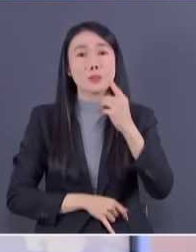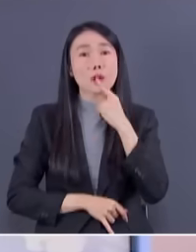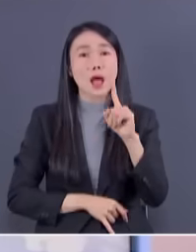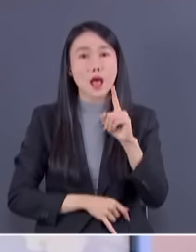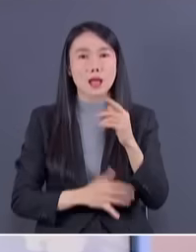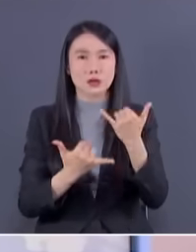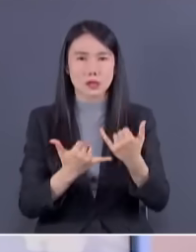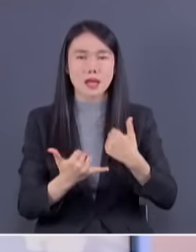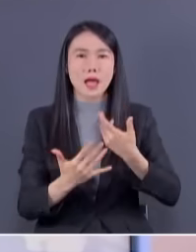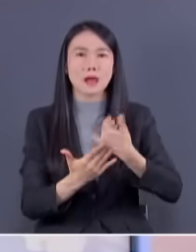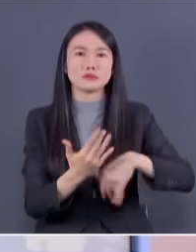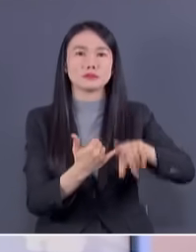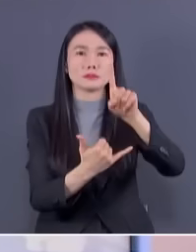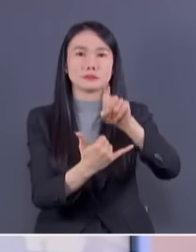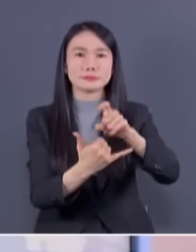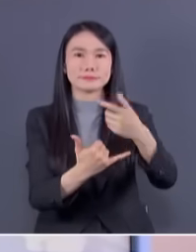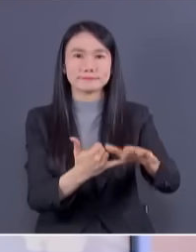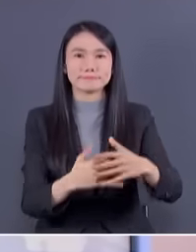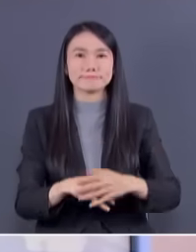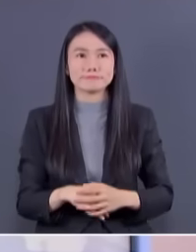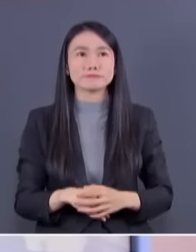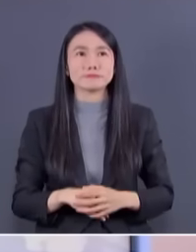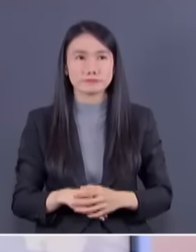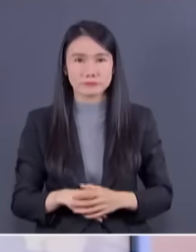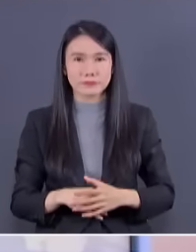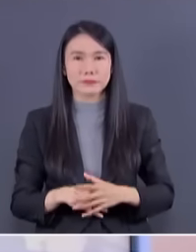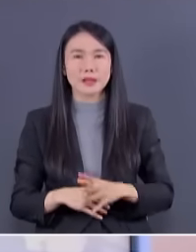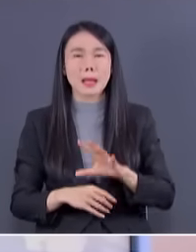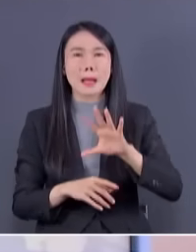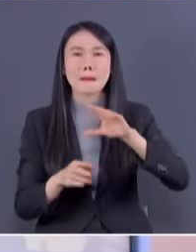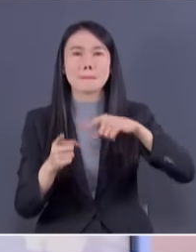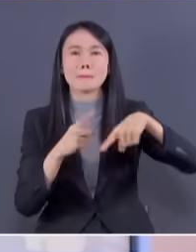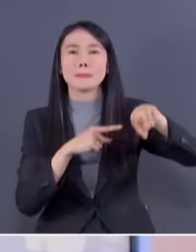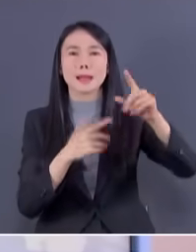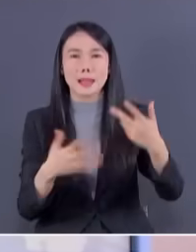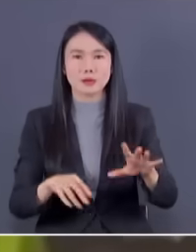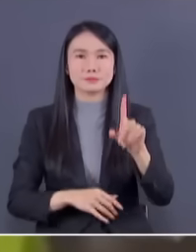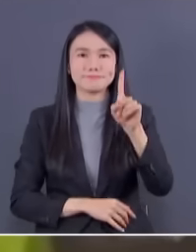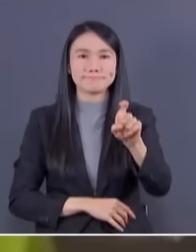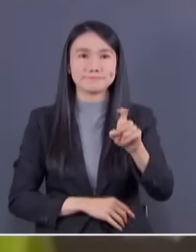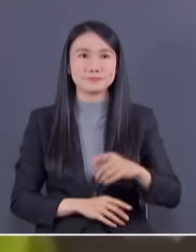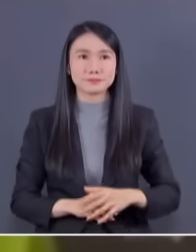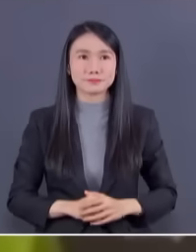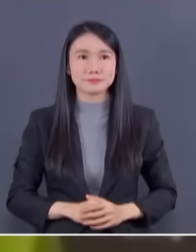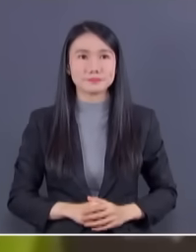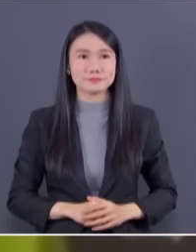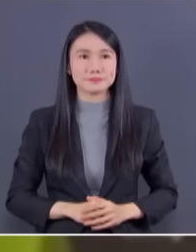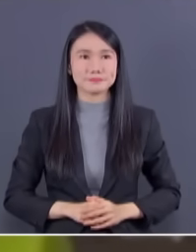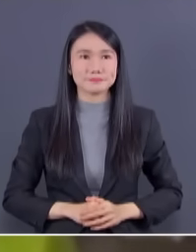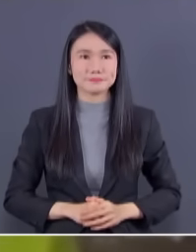ลายตุลานี่จากเราไปแล้วนะครับจากกลับไปอยู่ดาวช้างเรียบร้อยแล้วครับ คงพอ